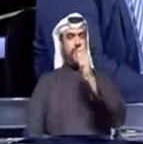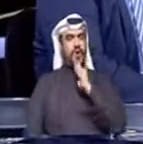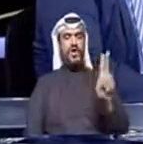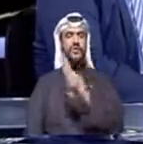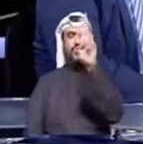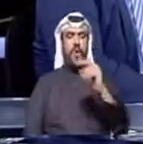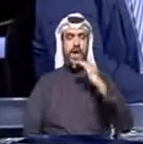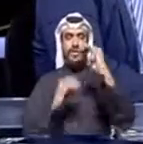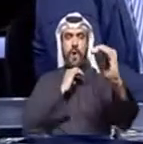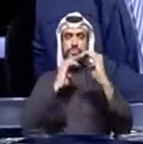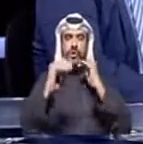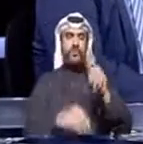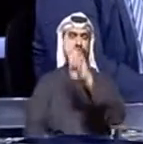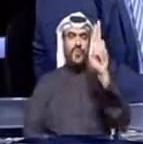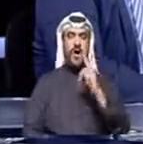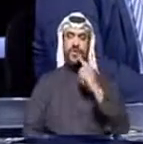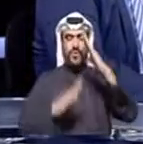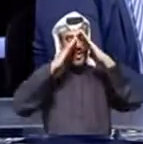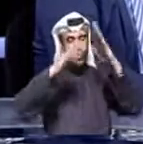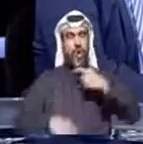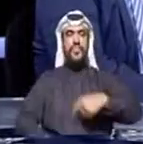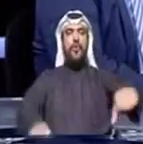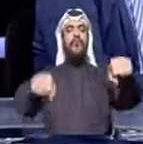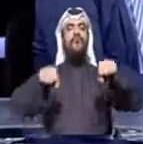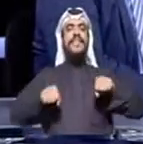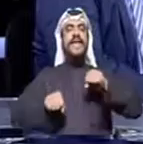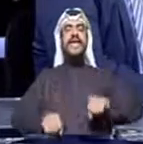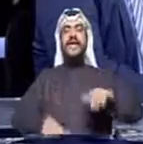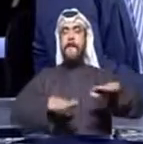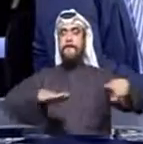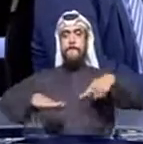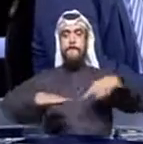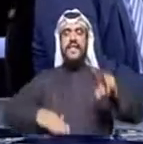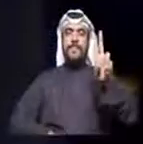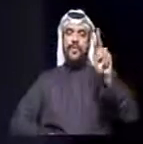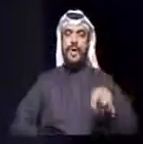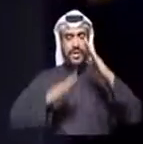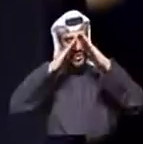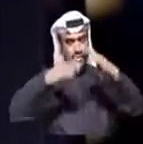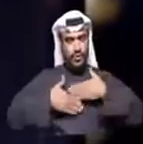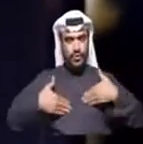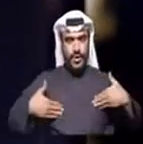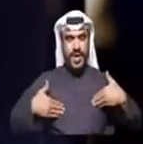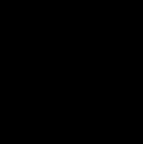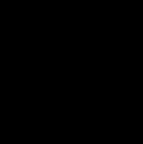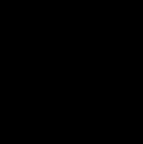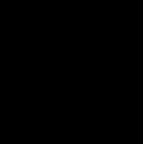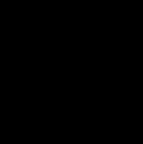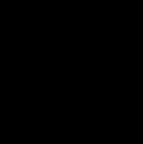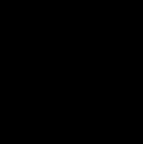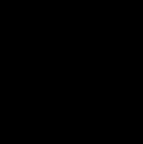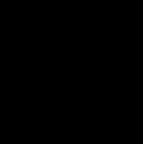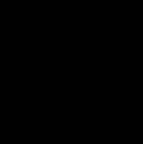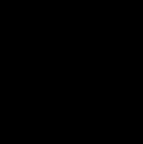الأمم المتحدة لتنسيق الشؤون الإنسانية لدول مجلس التعاون الخليجي، شكرا لك. شكرا جزيلا. إذن نشرتنا مستمرة.